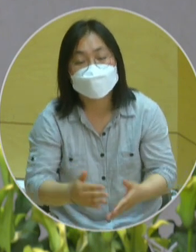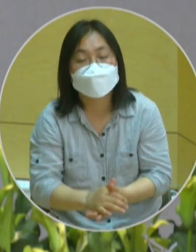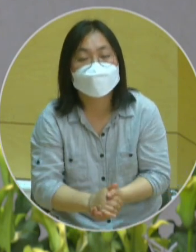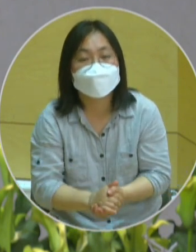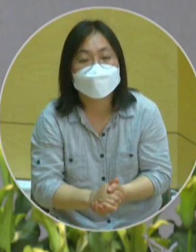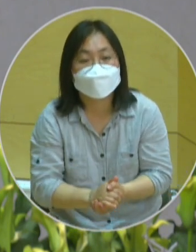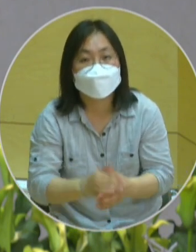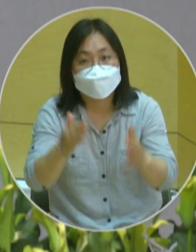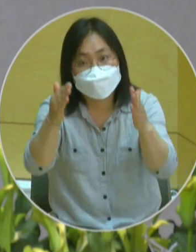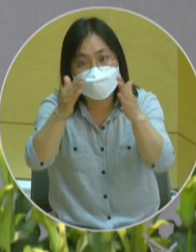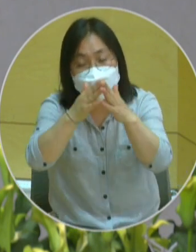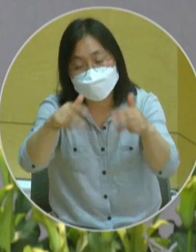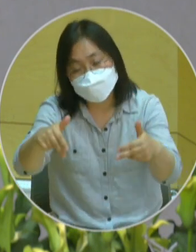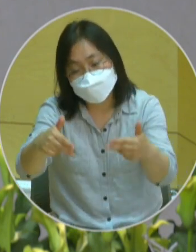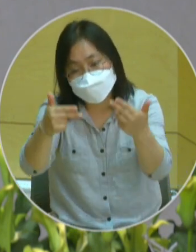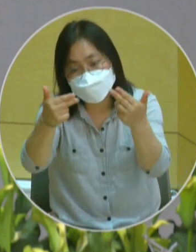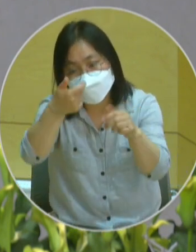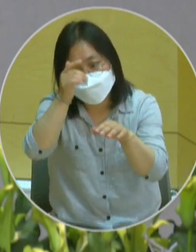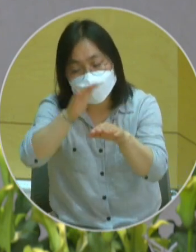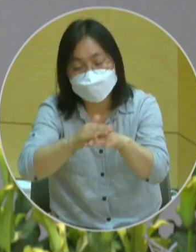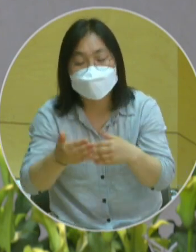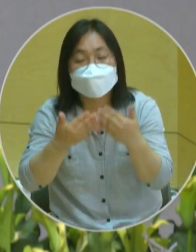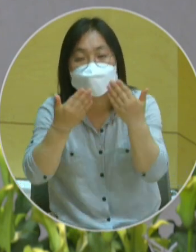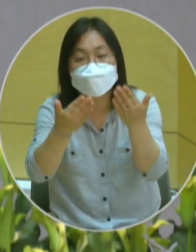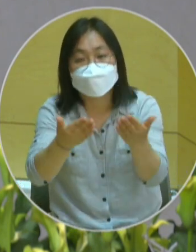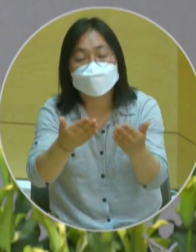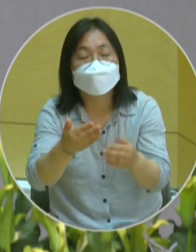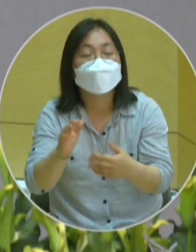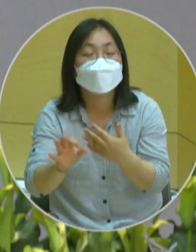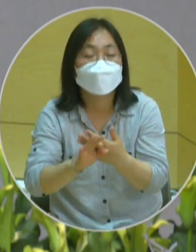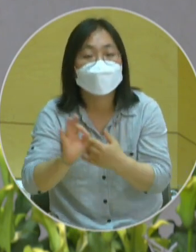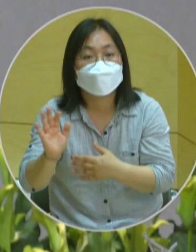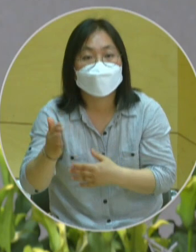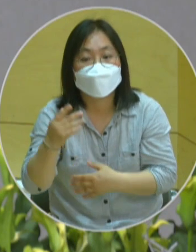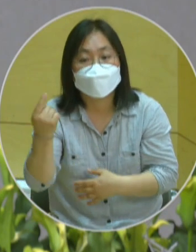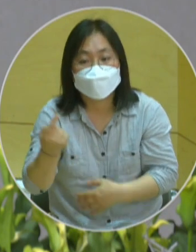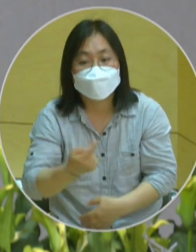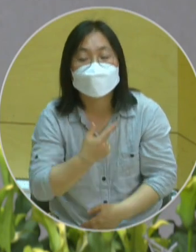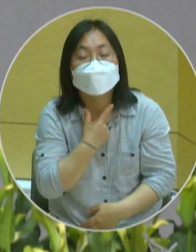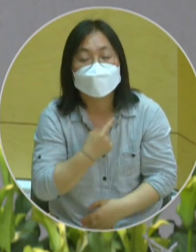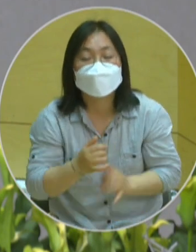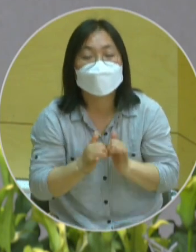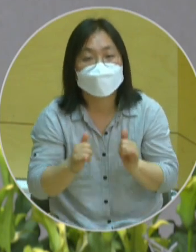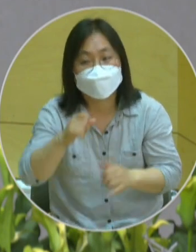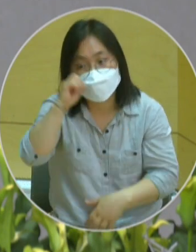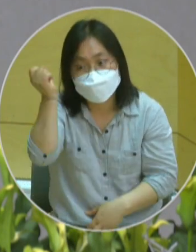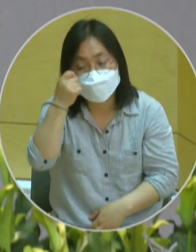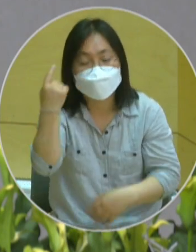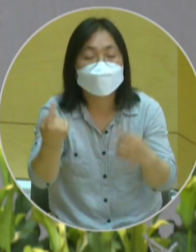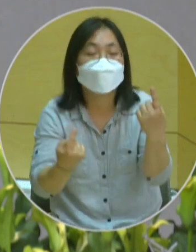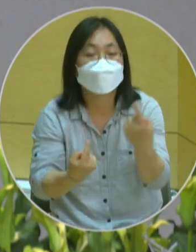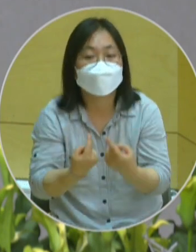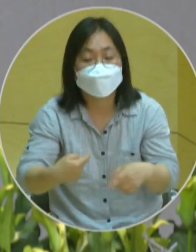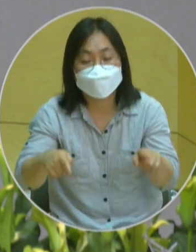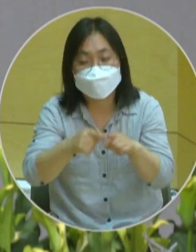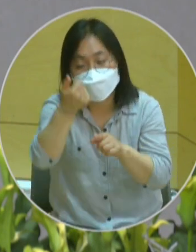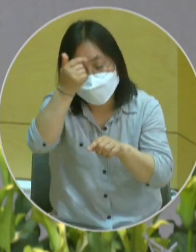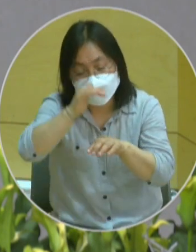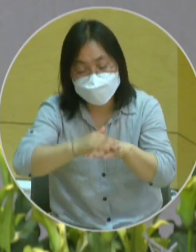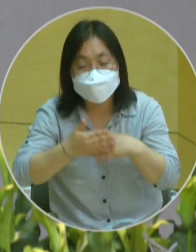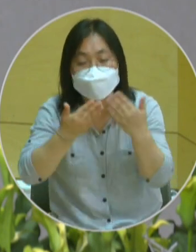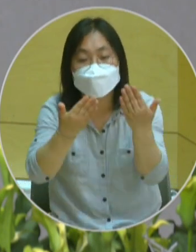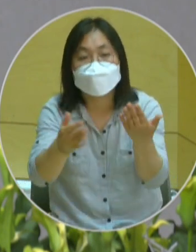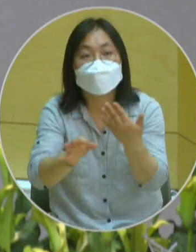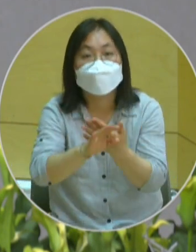같고요. 집에서 영상으로 예배를 드려야 되고 또 꼭 나오시고 싶은 분들은 새벽에 나오셔서 함께 예배를 드릴